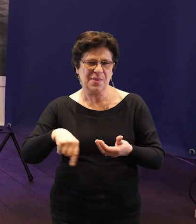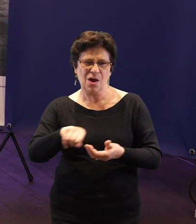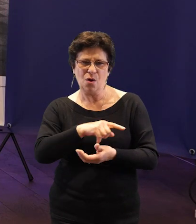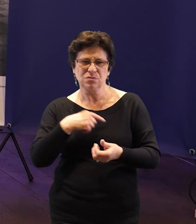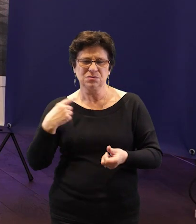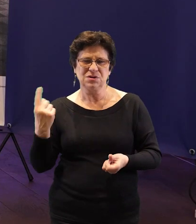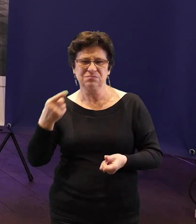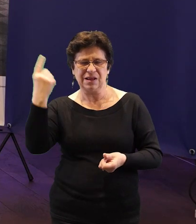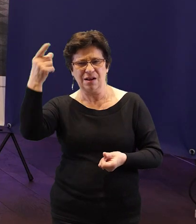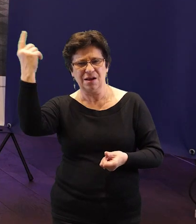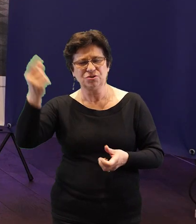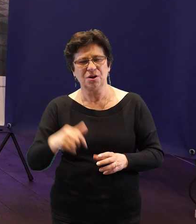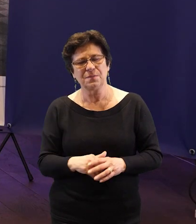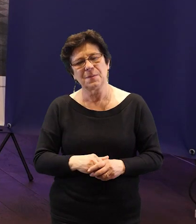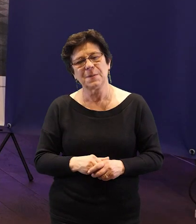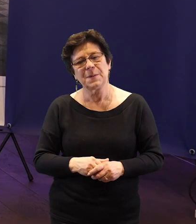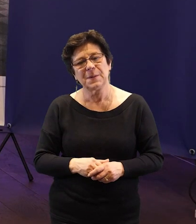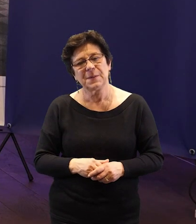latające talerze.